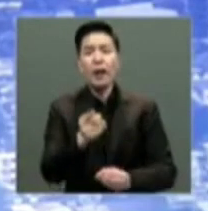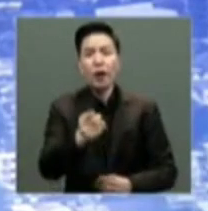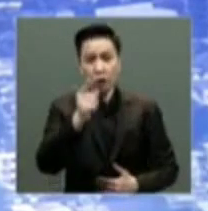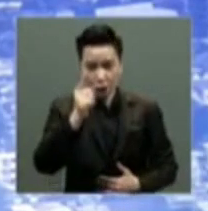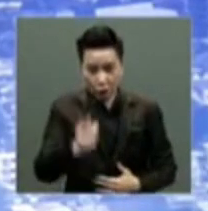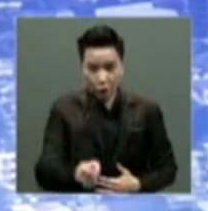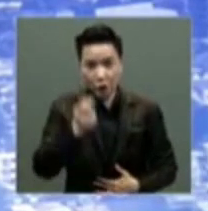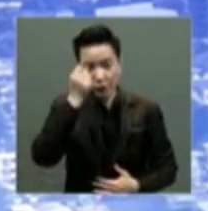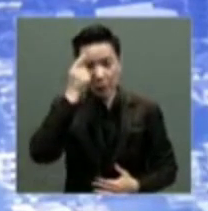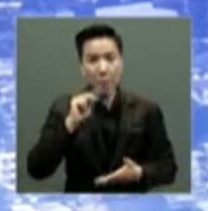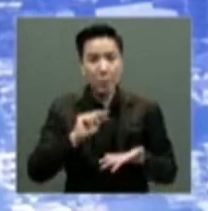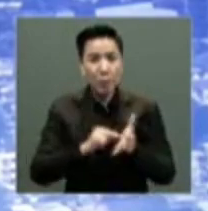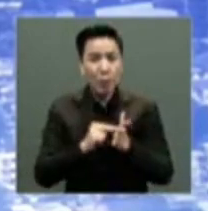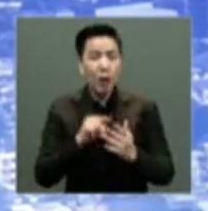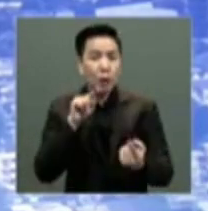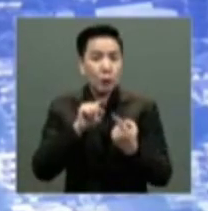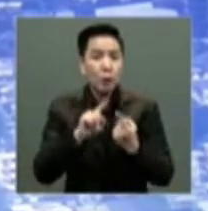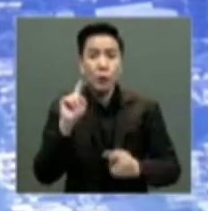อีกด้วยนะครับไม่ได้เพื่ออะไรเลยเพื่อเราจะได้ควบคุมโรคได้ท่านก็ปลอดภัยสังคมก็ปลอดภัยนะครับอันนี้คือสิ่งที่สำคัญไปดูในแผนภูมิว่าว่าต่างจังหวัดกับกรุงเทพฯเป็นยังไงนะครับอ่าทีนี้ก็ยังก็ก็ใช้อะสีสลับกันใช้หนี้กรุงเทพการสีแดงอ่านนะสีแดงกรุงเทพฯอยู่ตรงกลางก็จะเห็นนะครับเป็นเหมือนภูเขาขึ้นมาแล้วแต่ก็เห็นภาพชัดที่จะค่อยๆลดลงมานะครับส่วนภาคใต้เป็นสีฟ้านะครับก็จะเห็นความพยายามที่จะลดลงแต่ก็ยังไม่น่าไว้วางใจนะครับผมก็ช่วยกันนะครับเพื่อให้ลงมาให้ได้มากๆกว่านี้นะครับเพราะพูดถึงจังหวัดภาคใต้นะครับวันนี้ครับก็ทางทีมระบาดวิทยาของกรมควบคุมโรคก็เอาทำลายก็เรียกเลยช่วงอ่ะกราฟทั้งหลายที่บอกเวลาและก็การติดเชื้อมาให้ดูดูที่สงขลาก่อนนะครับเป็นกราฟด้านบนเนี่ย